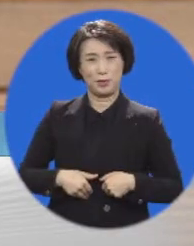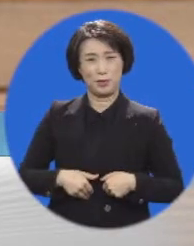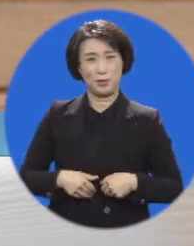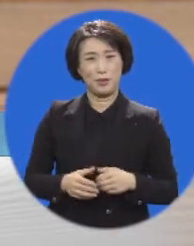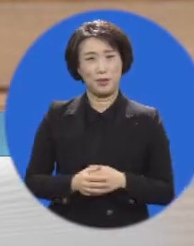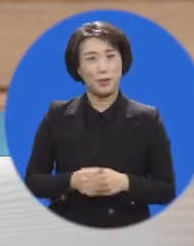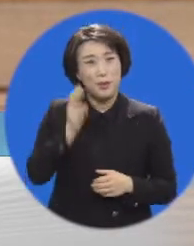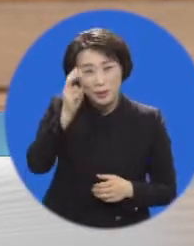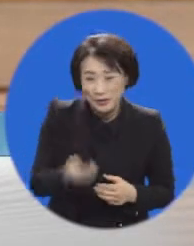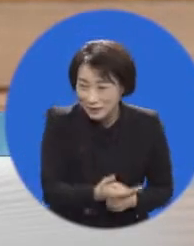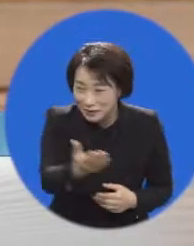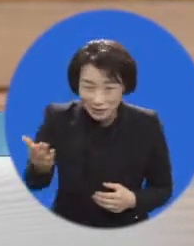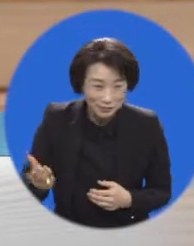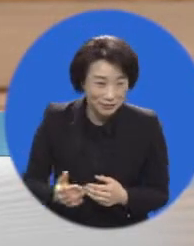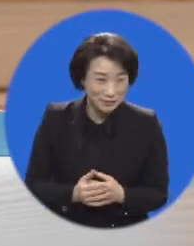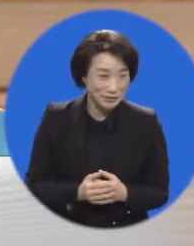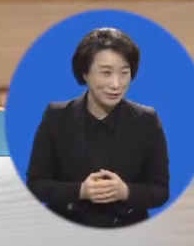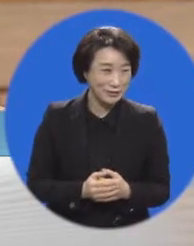혹시 여기